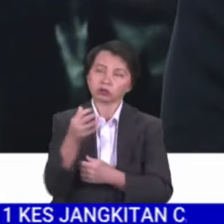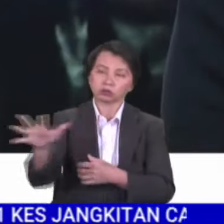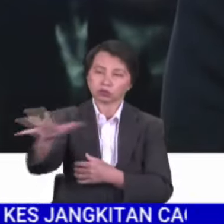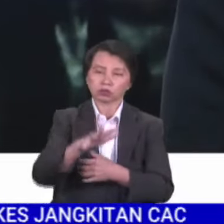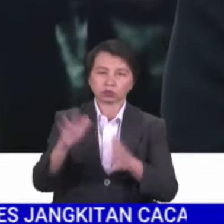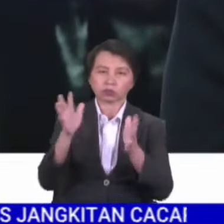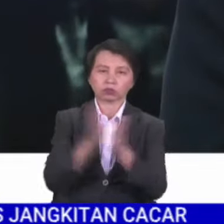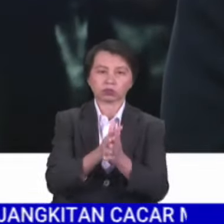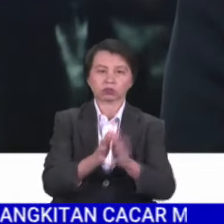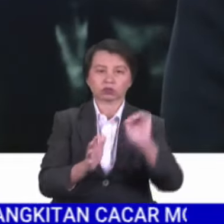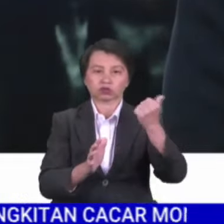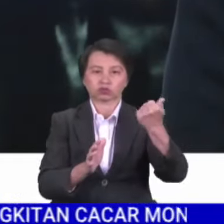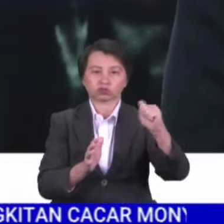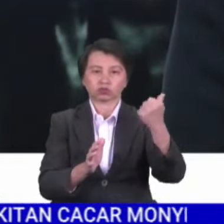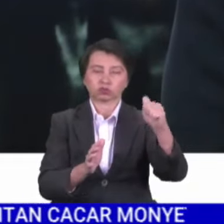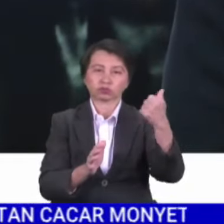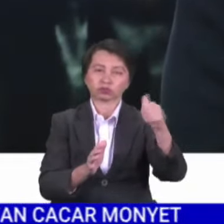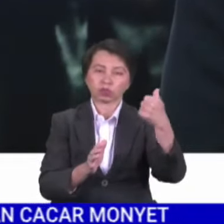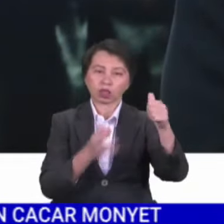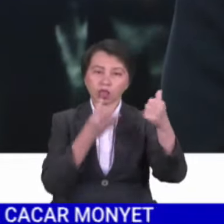adalah sebanyak